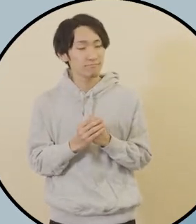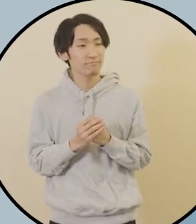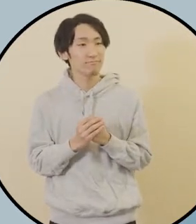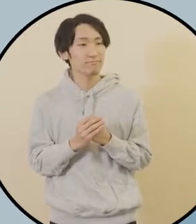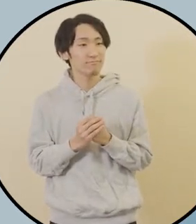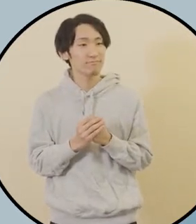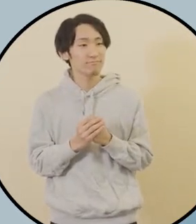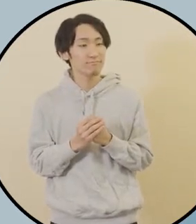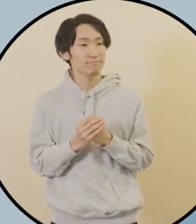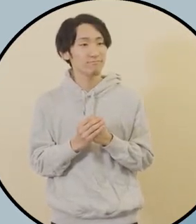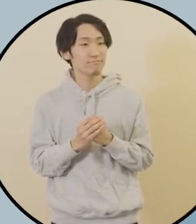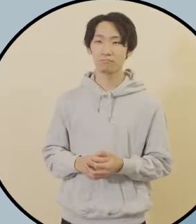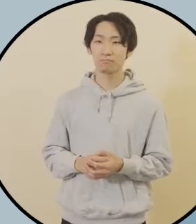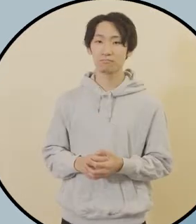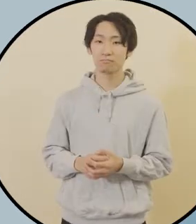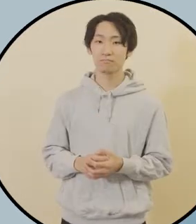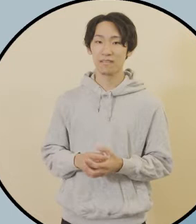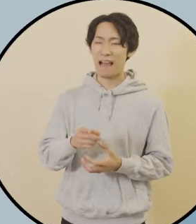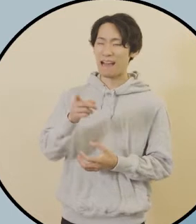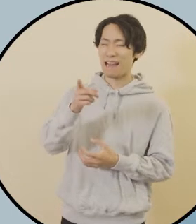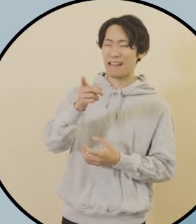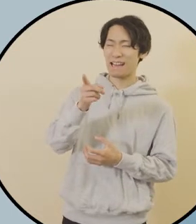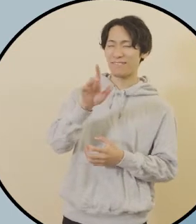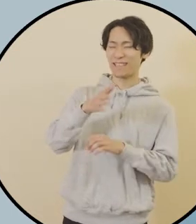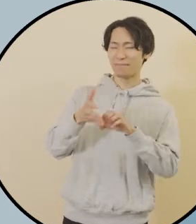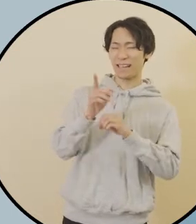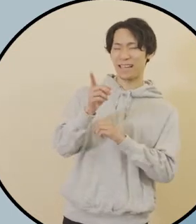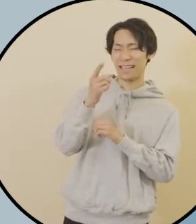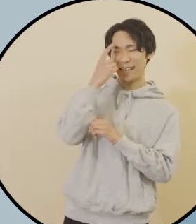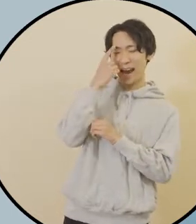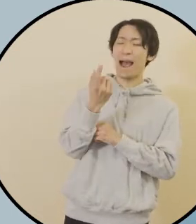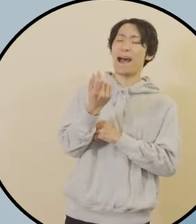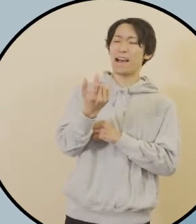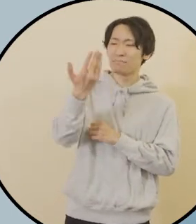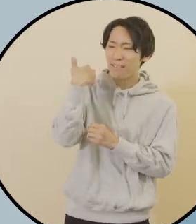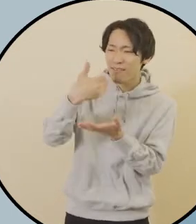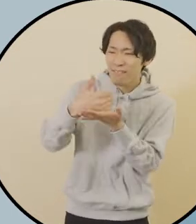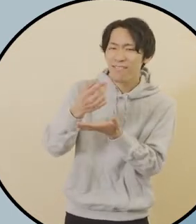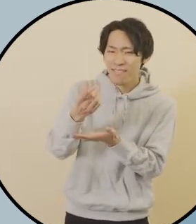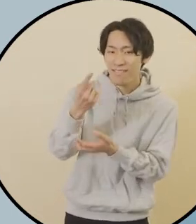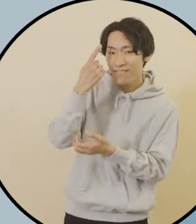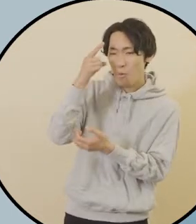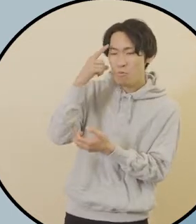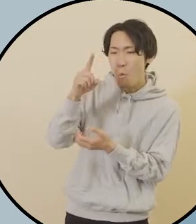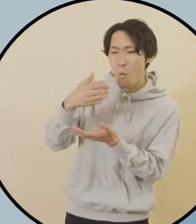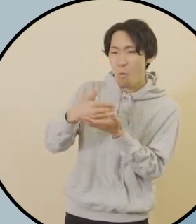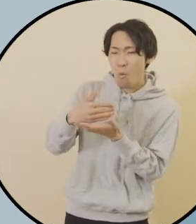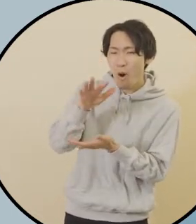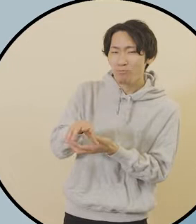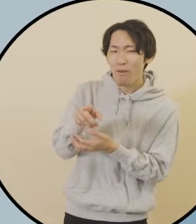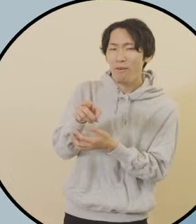か思います手島さんにいたって言うと今即興っていう話られました